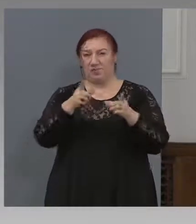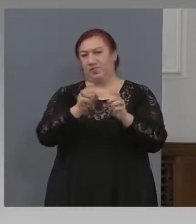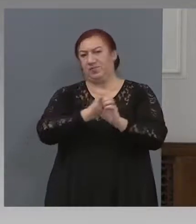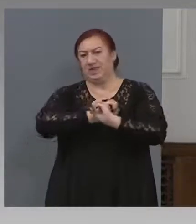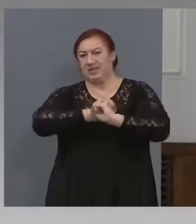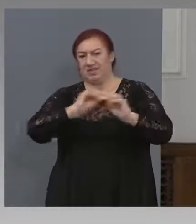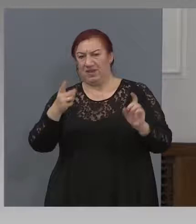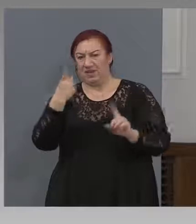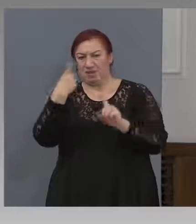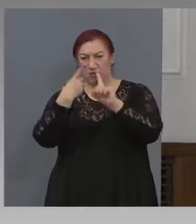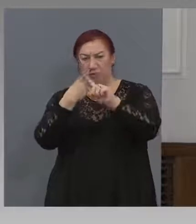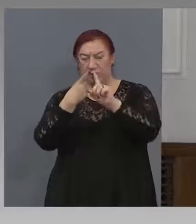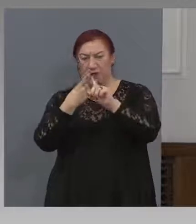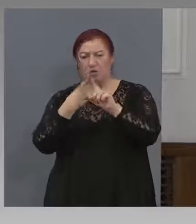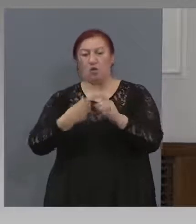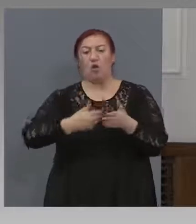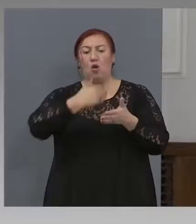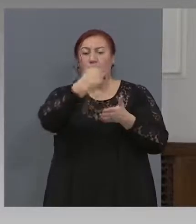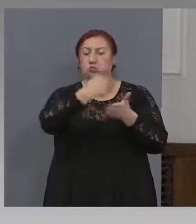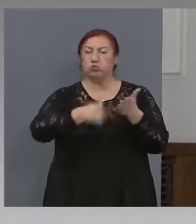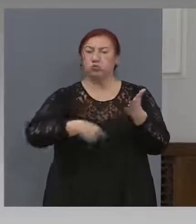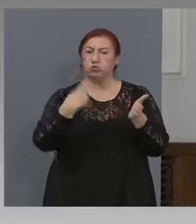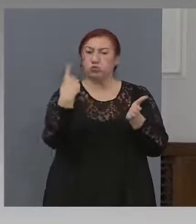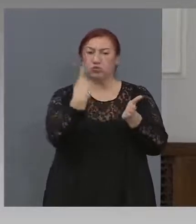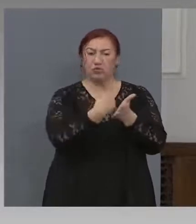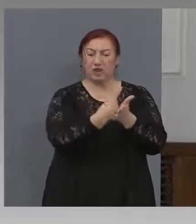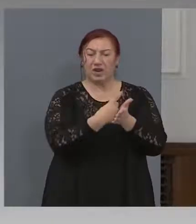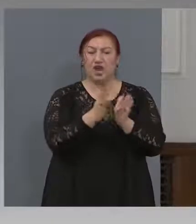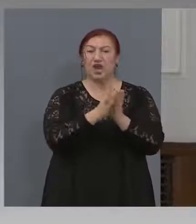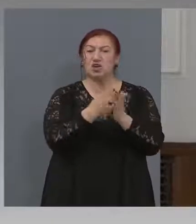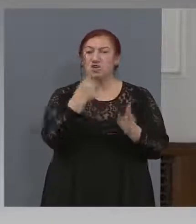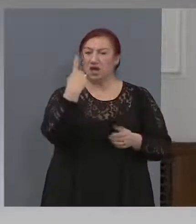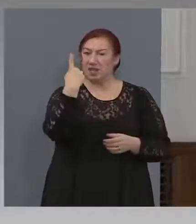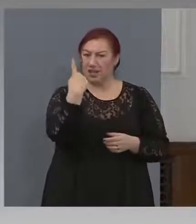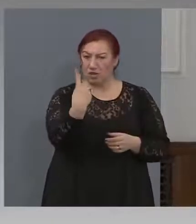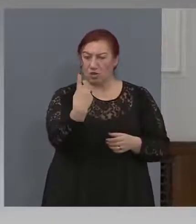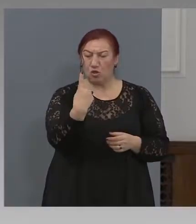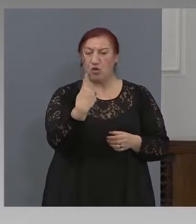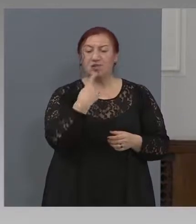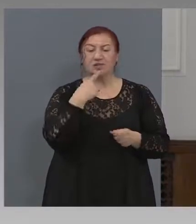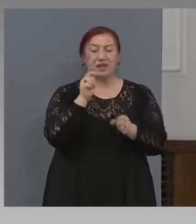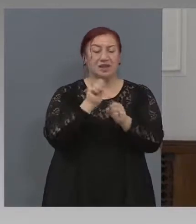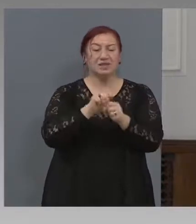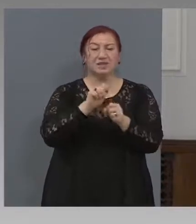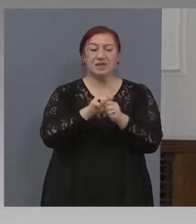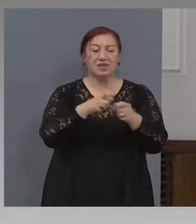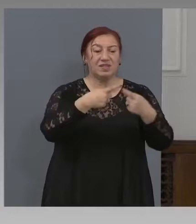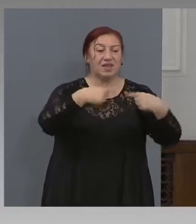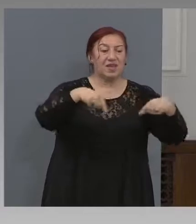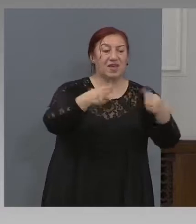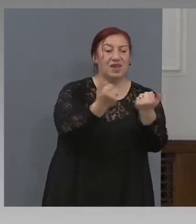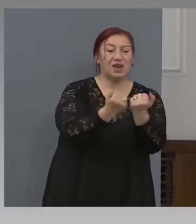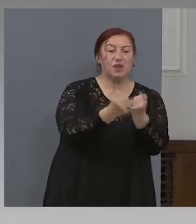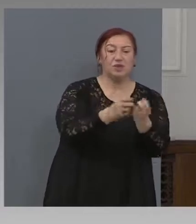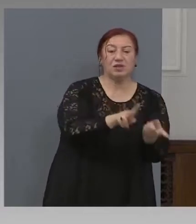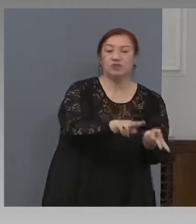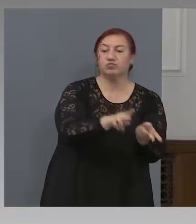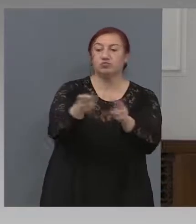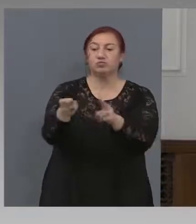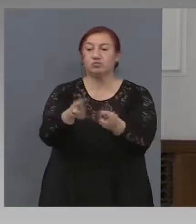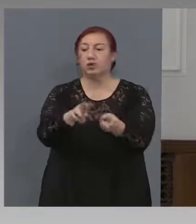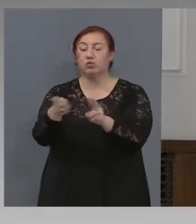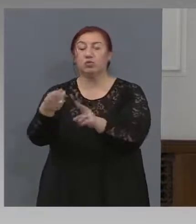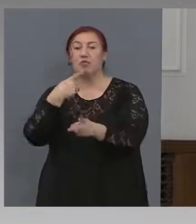Най-известната от тях е постановлението на Министерски съвет с член 1 за създаването на регионалните канали за къси доставки.